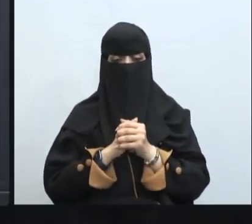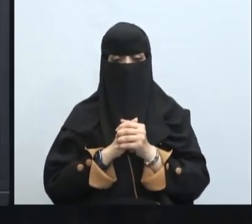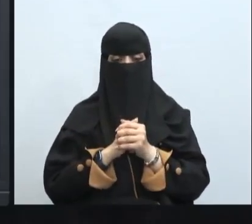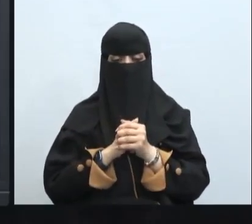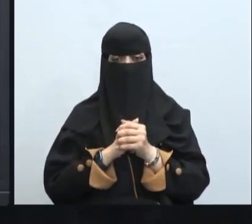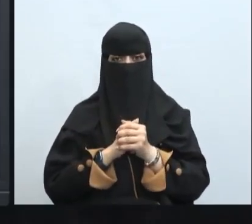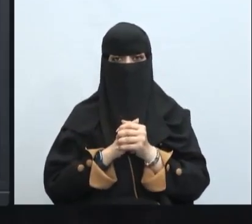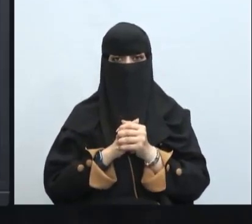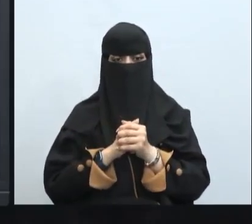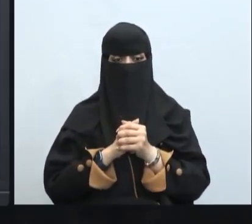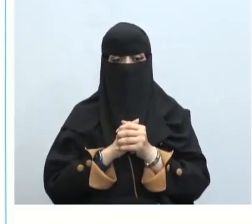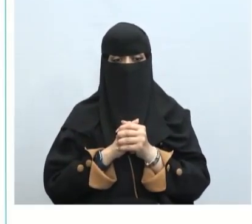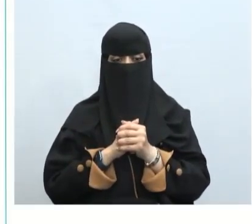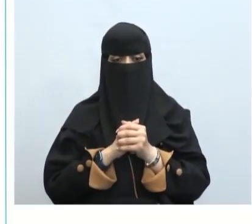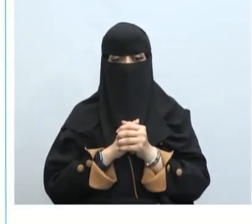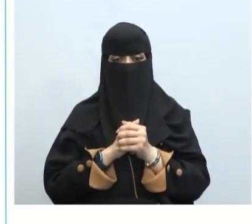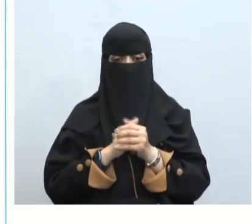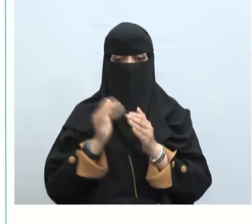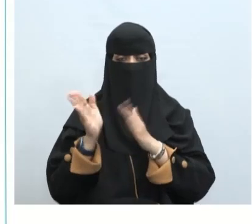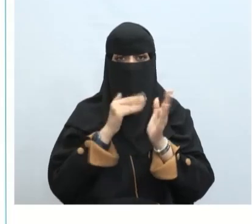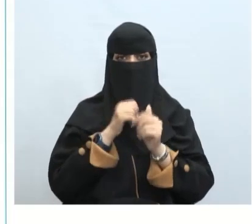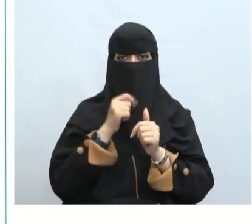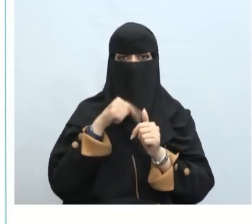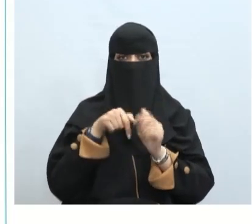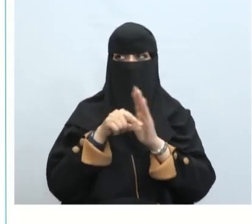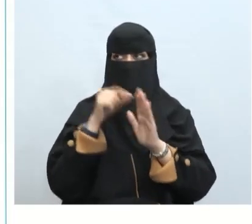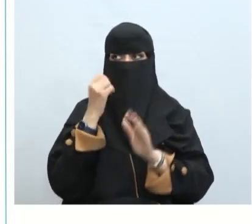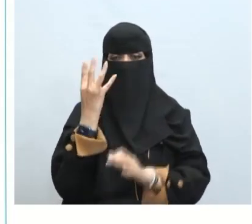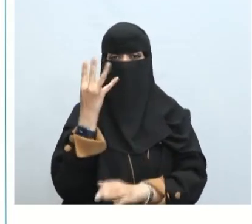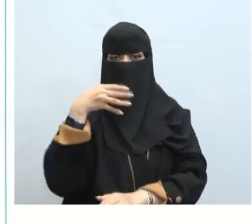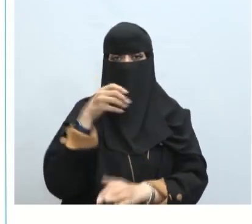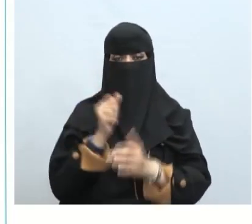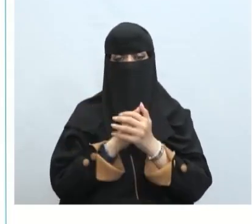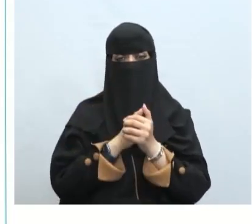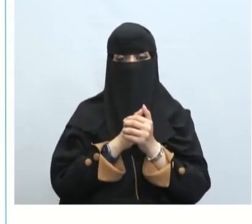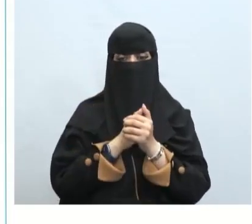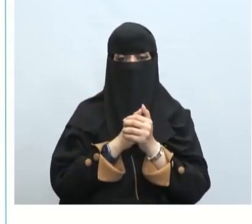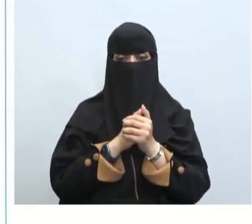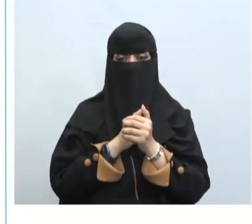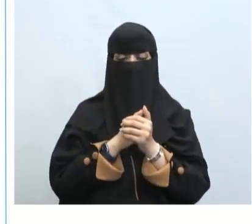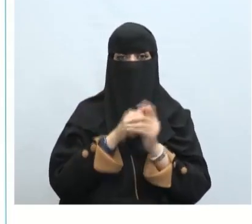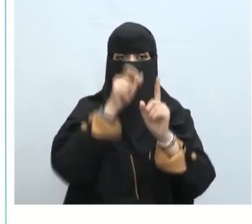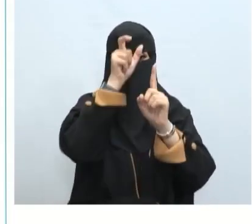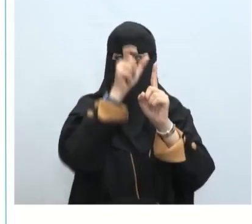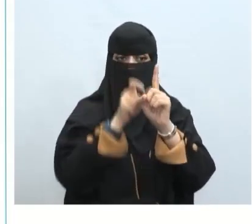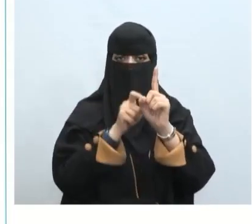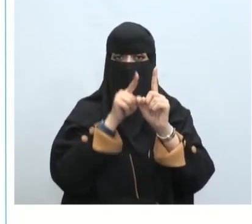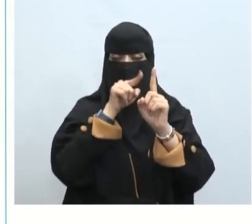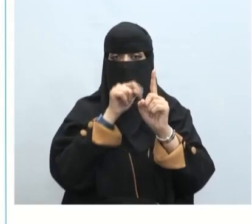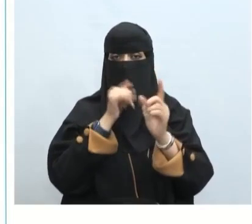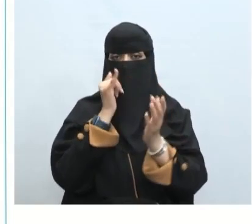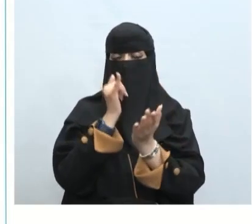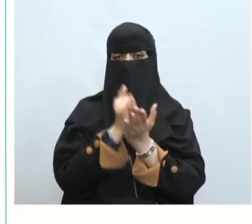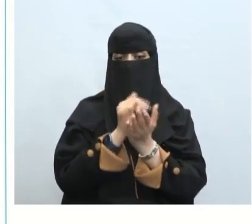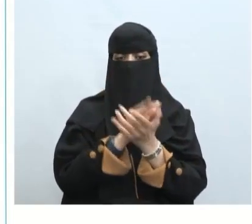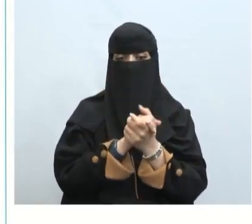هذه نجي الدرس الاربعون الدرس الاربعون المواطنه المسؤوله